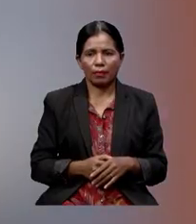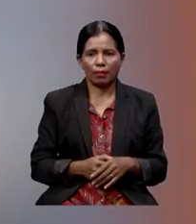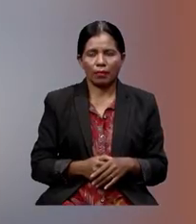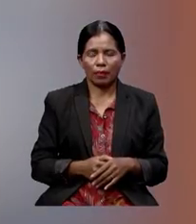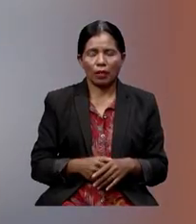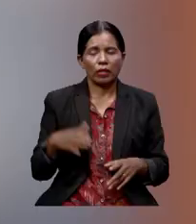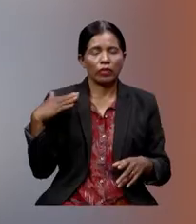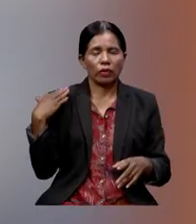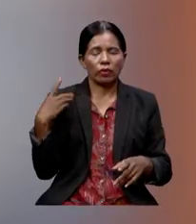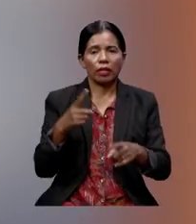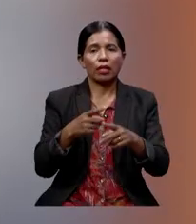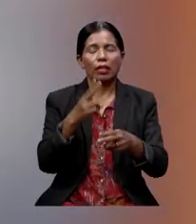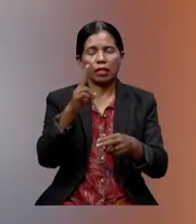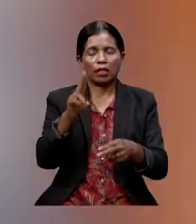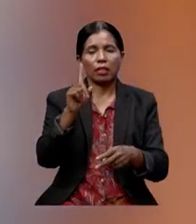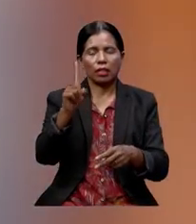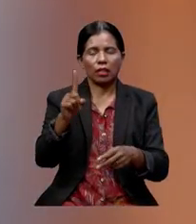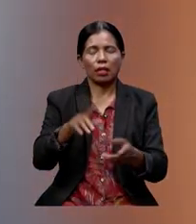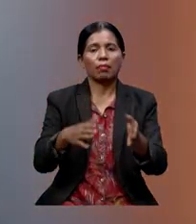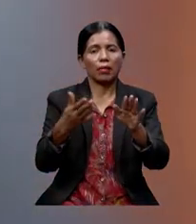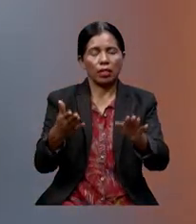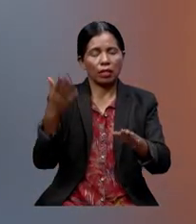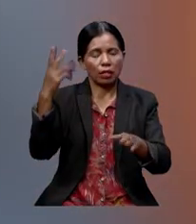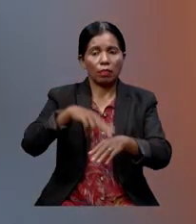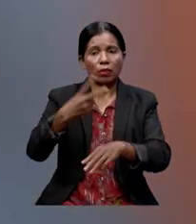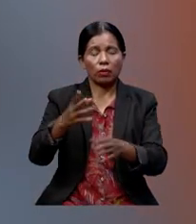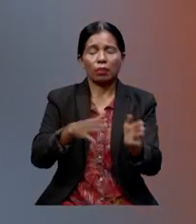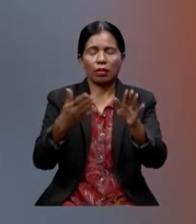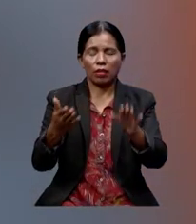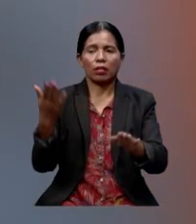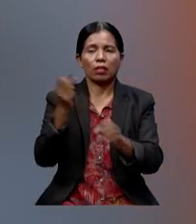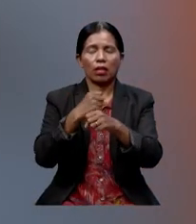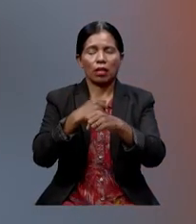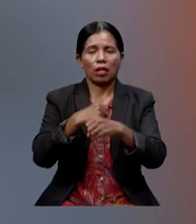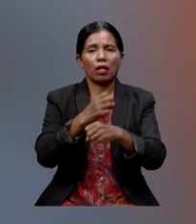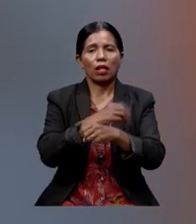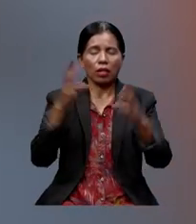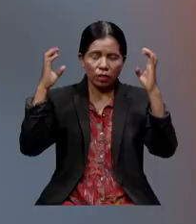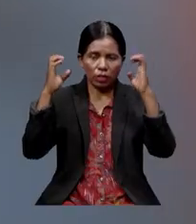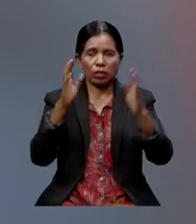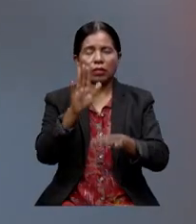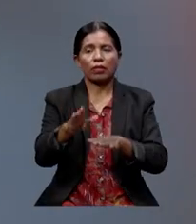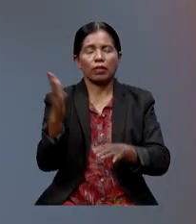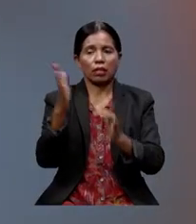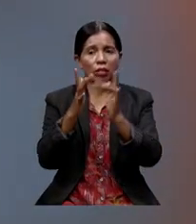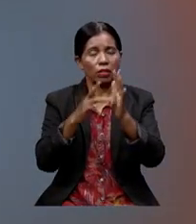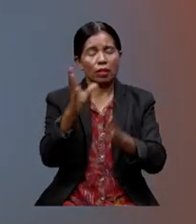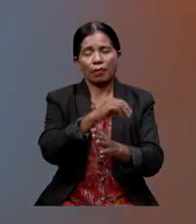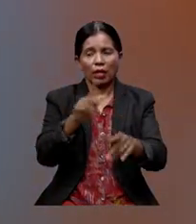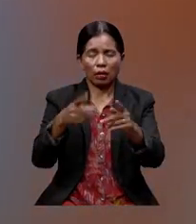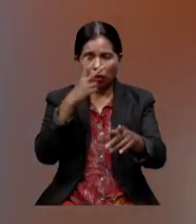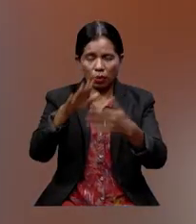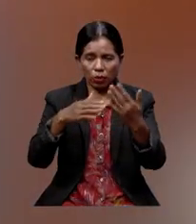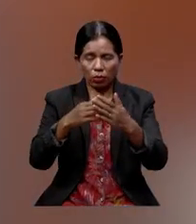Joven ida honaran Eduardo Magalhães mono no mate fatin iha area branca bangira halo exercício. Hare acontecimento ne comunidade ia fatin refere